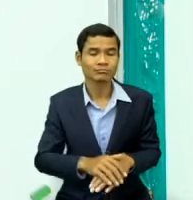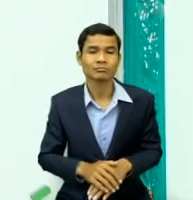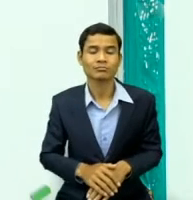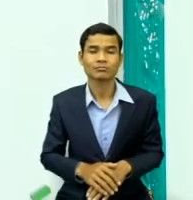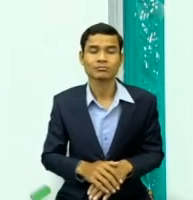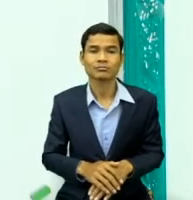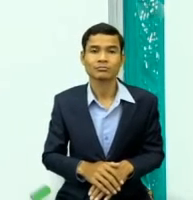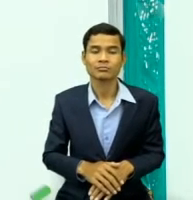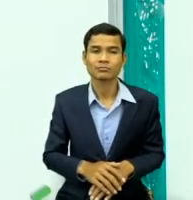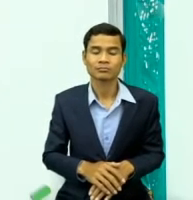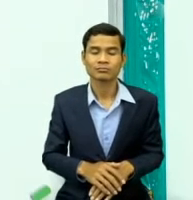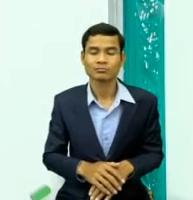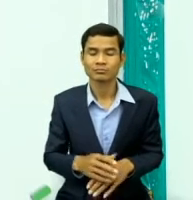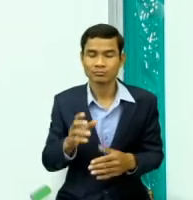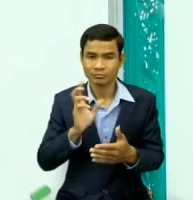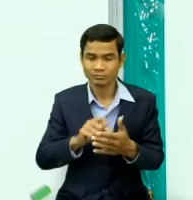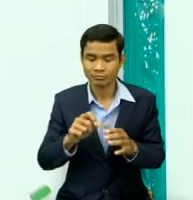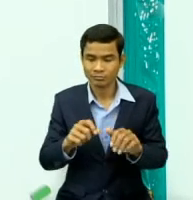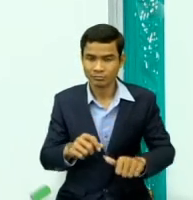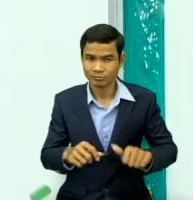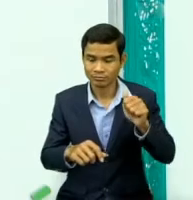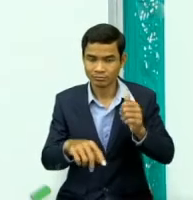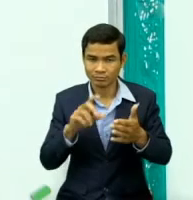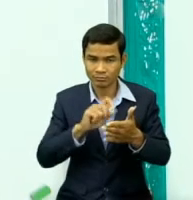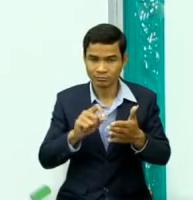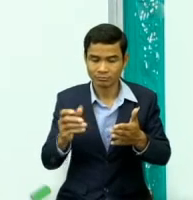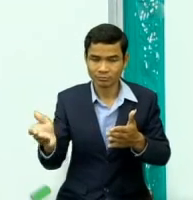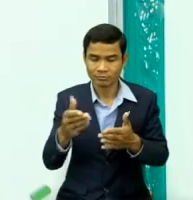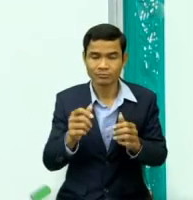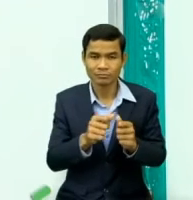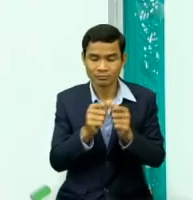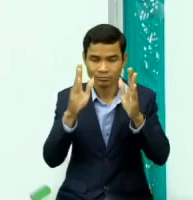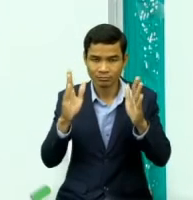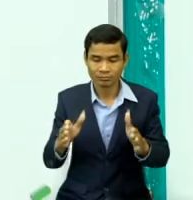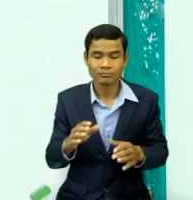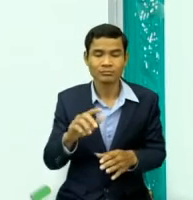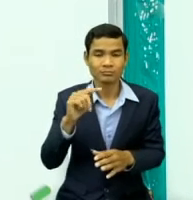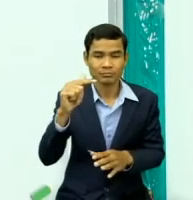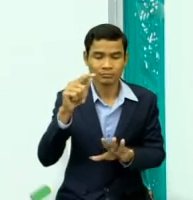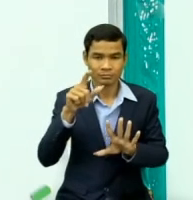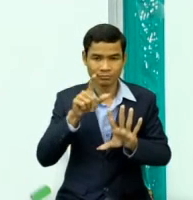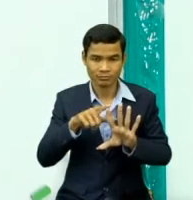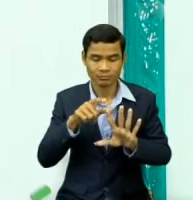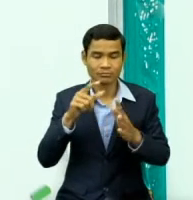nắng đá chôn đồ bỏ con chứ nâng tiếng to chỉ mùi khỉa ngỏ